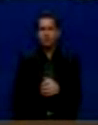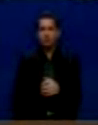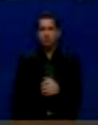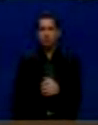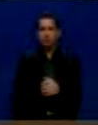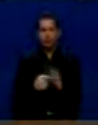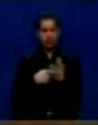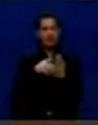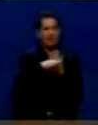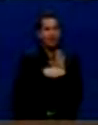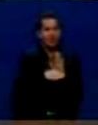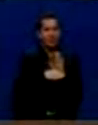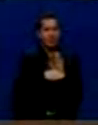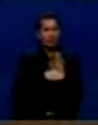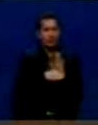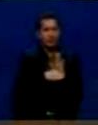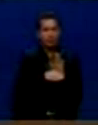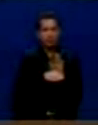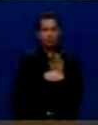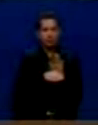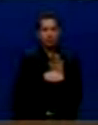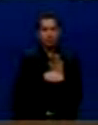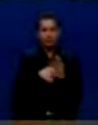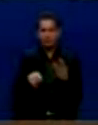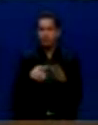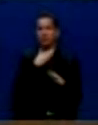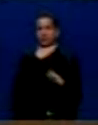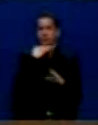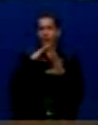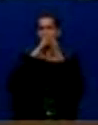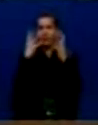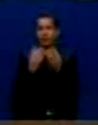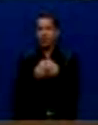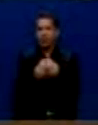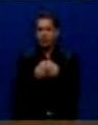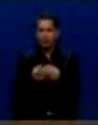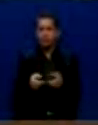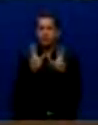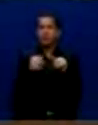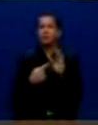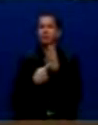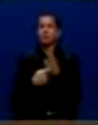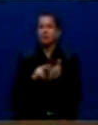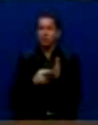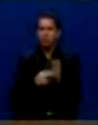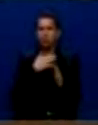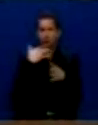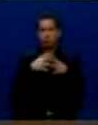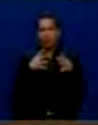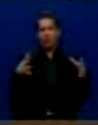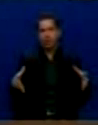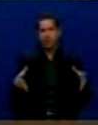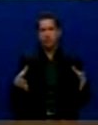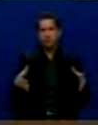Ligji në aspektin e vet general, për shkak se është i te generalizuar, natyrisht që paraqet probleme të mëdha. Edhe